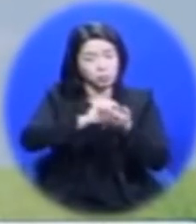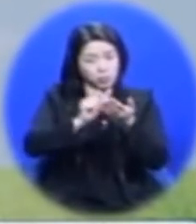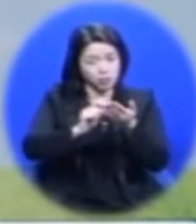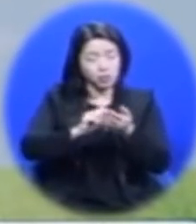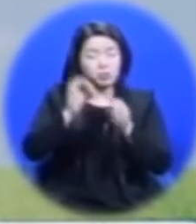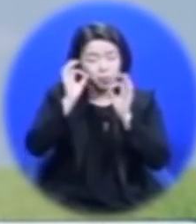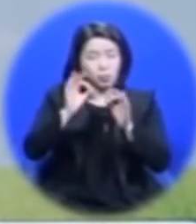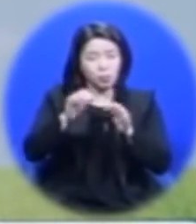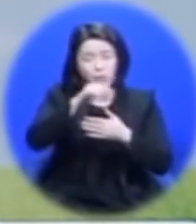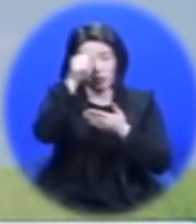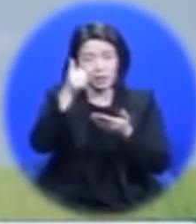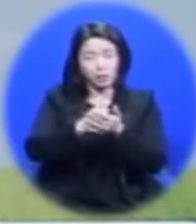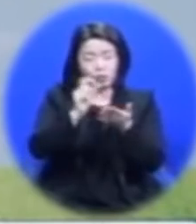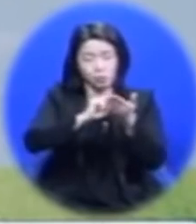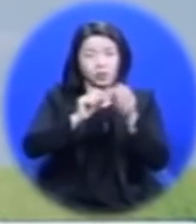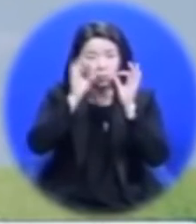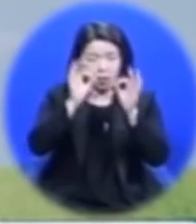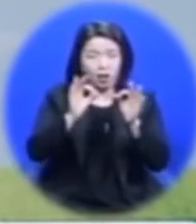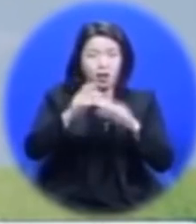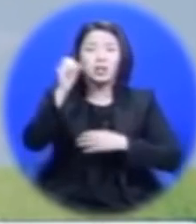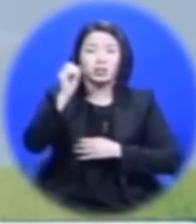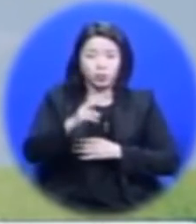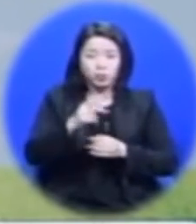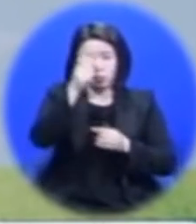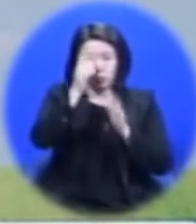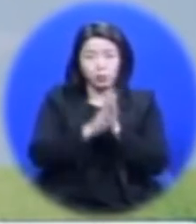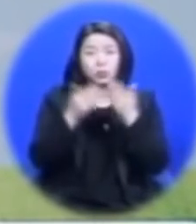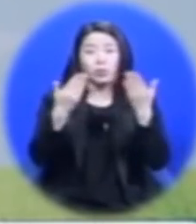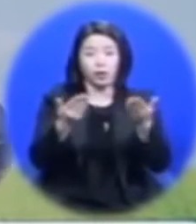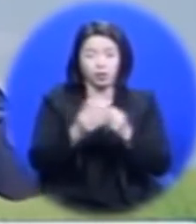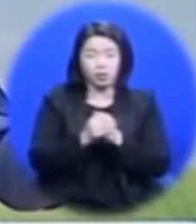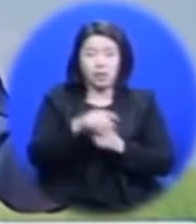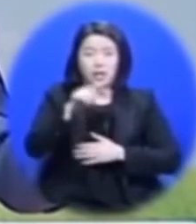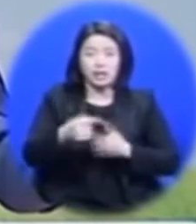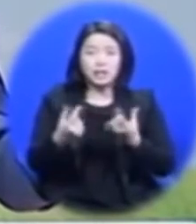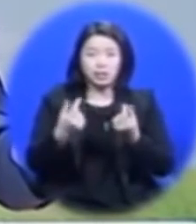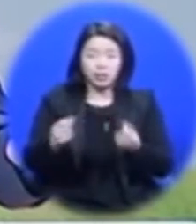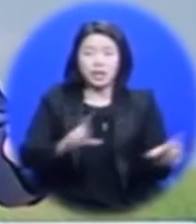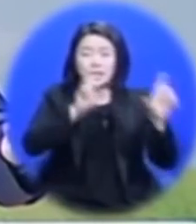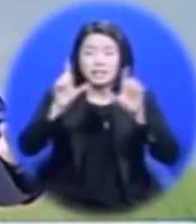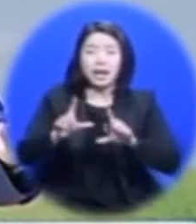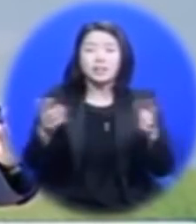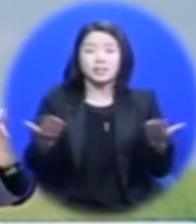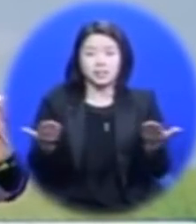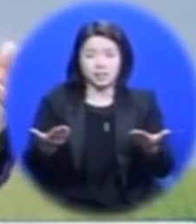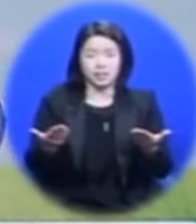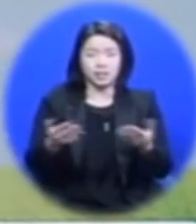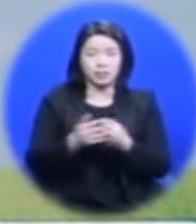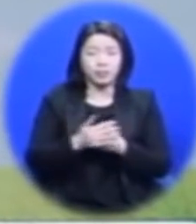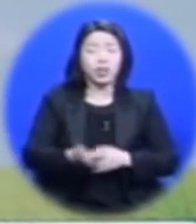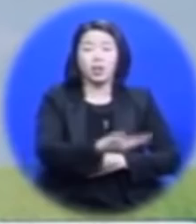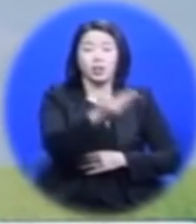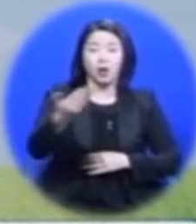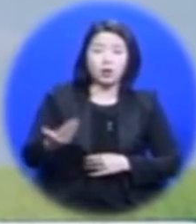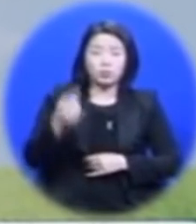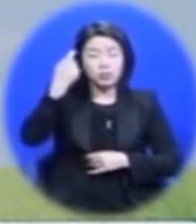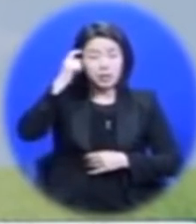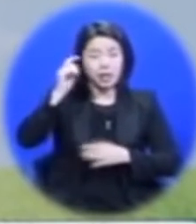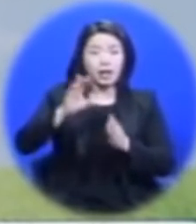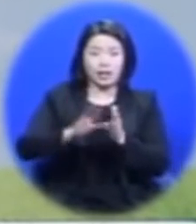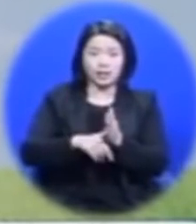일기를 봅니다. 그리고 기도해요. 자, 이렇게 사는 일이 여러분들